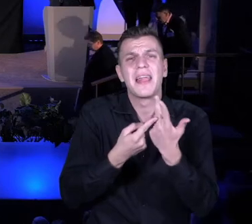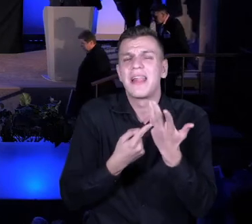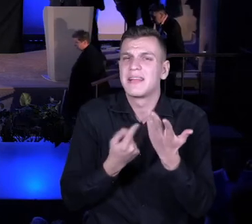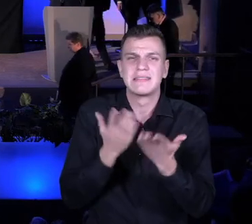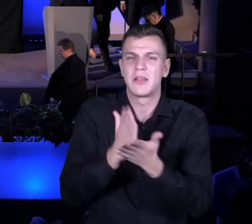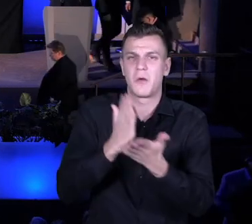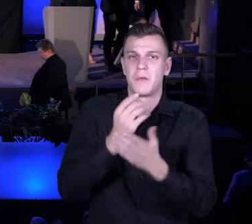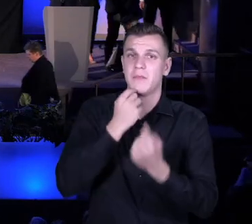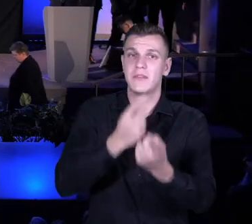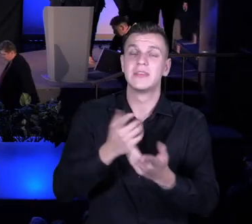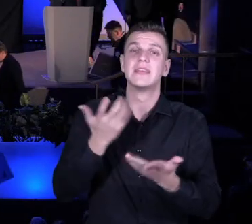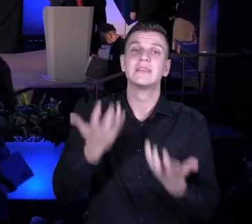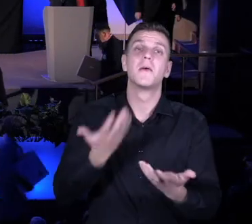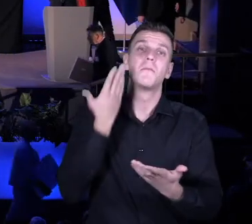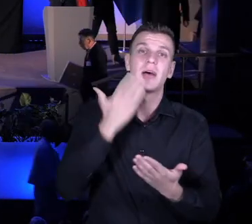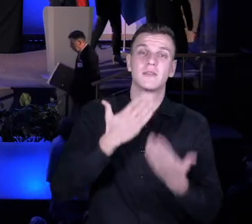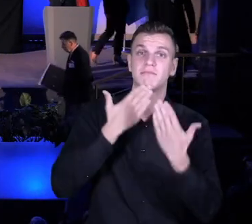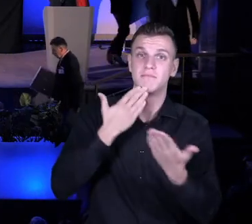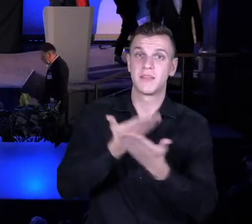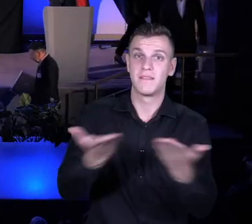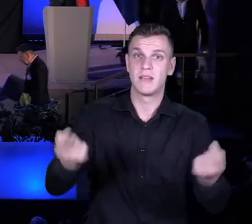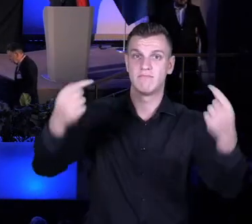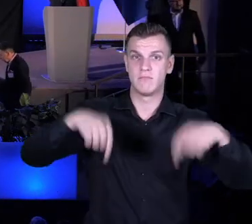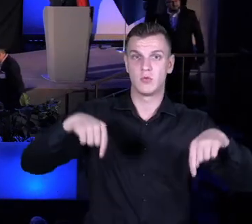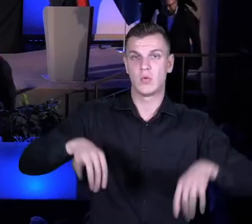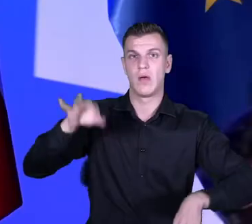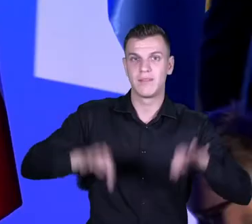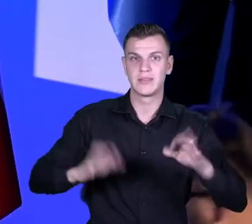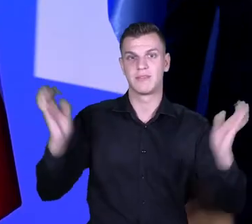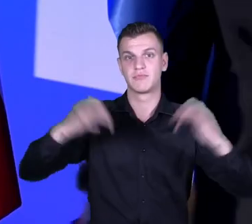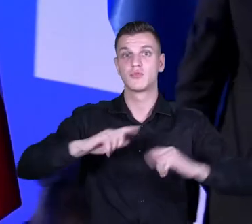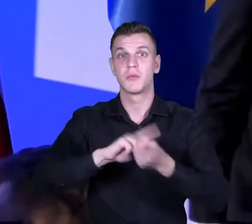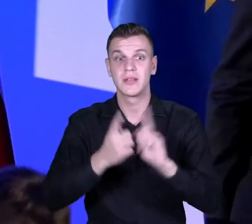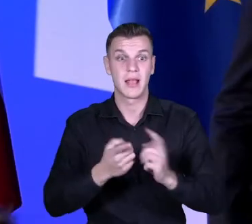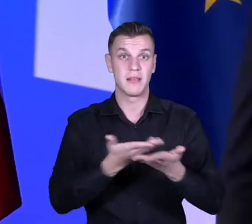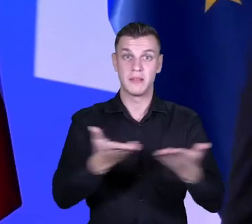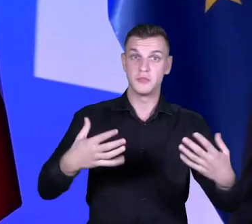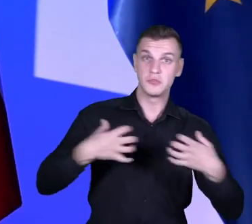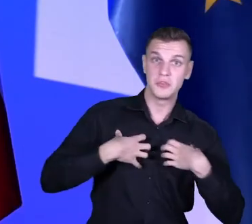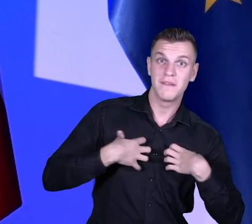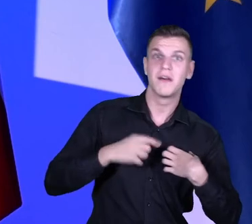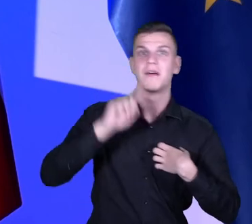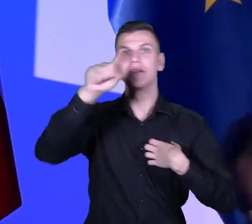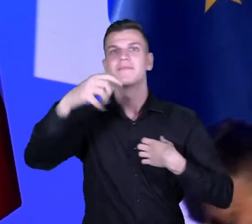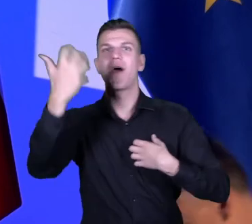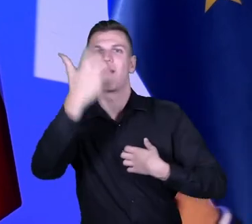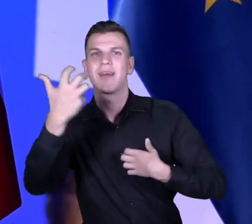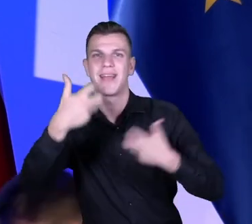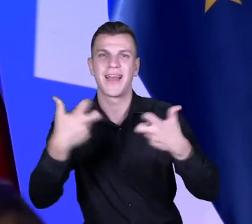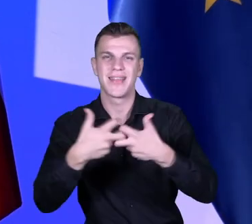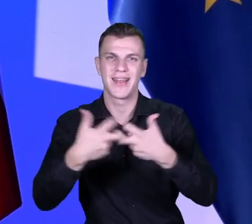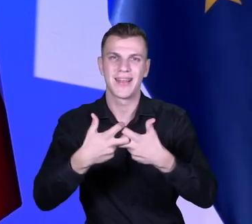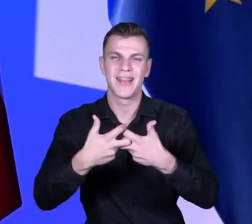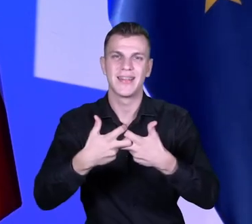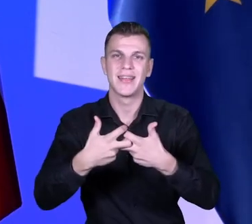powiedzieć. Chciałbym Państwu podziękować za udział w tej konferencji, w tym spotkaniu i online, i offline, bo byliśmy tutaj w dwóch światach. Mam nadzieję, że